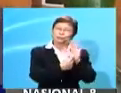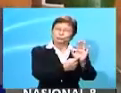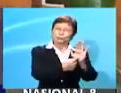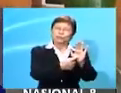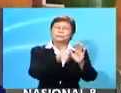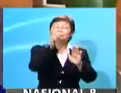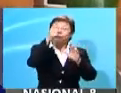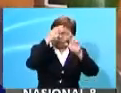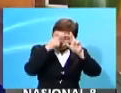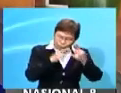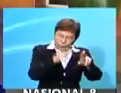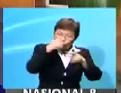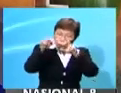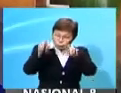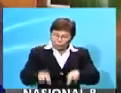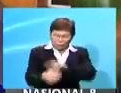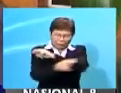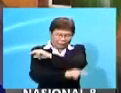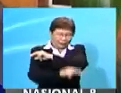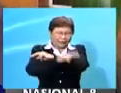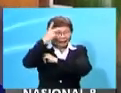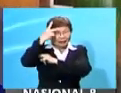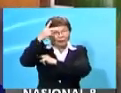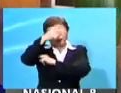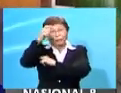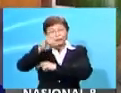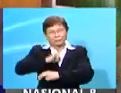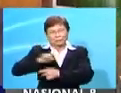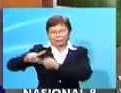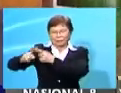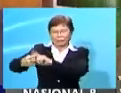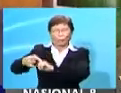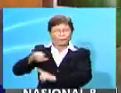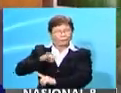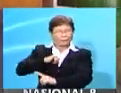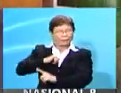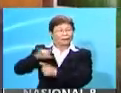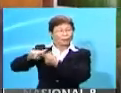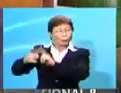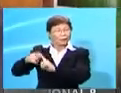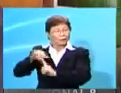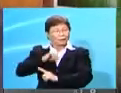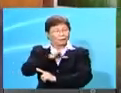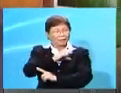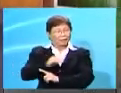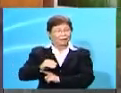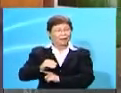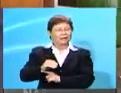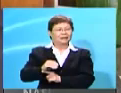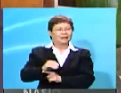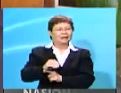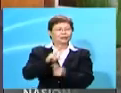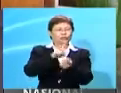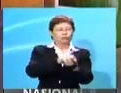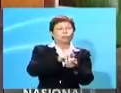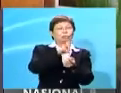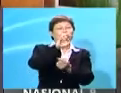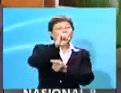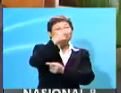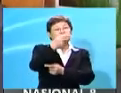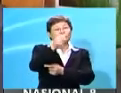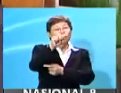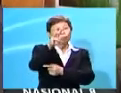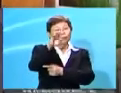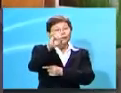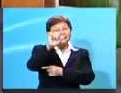penghormatan untuk rakyat Negeri Kelantan kerana saya dan Rakan saya Dat Dr asf wajdi telah